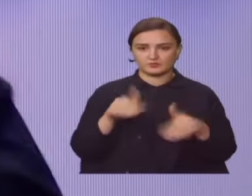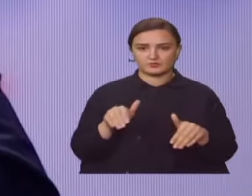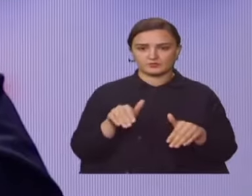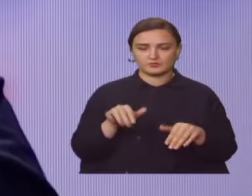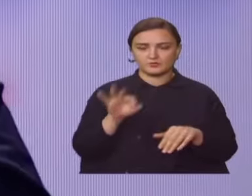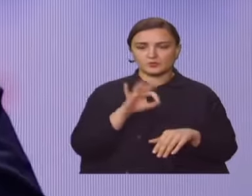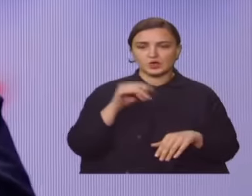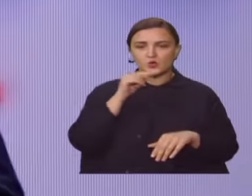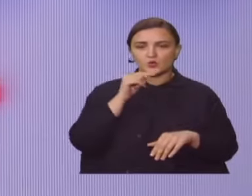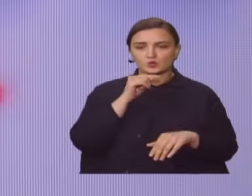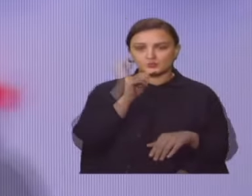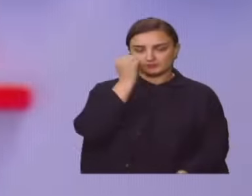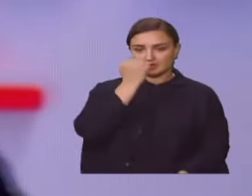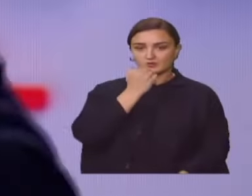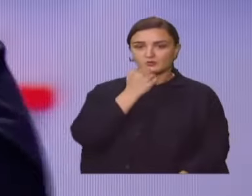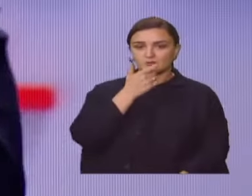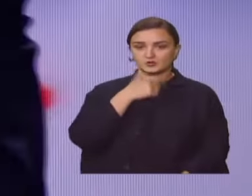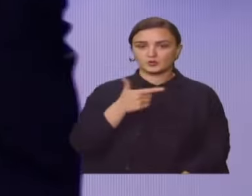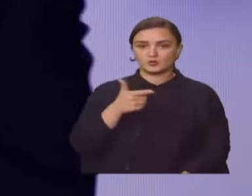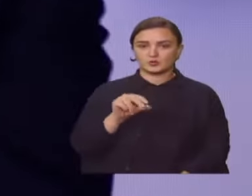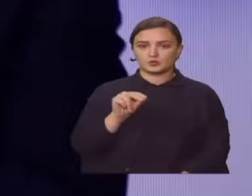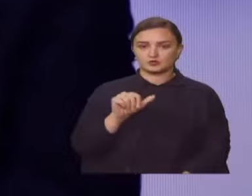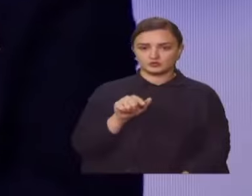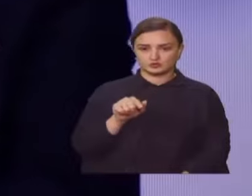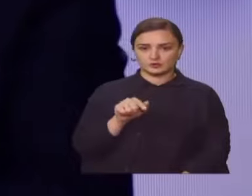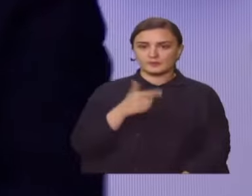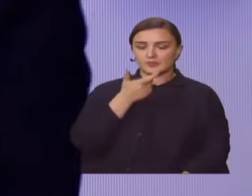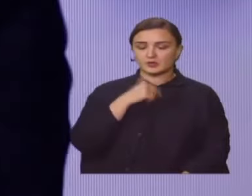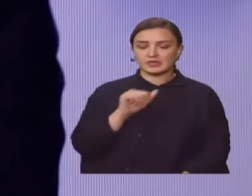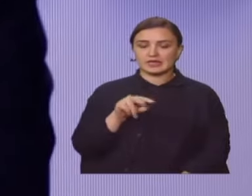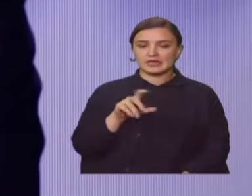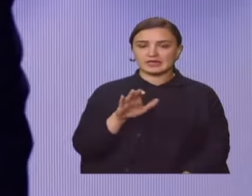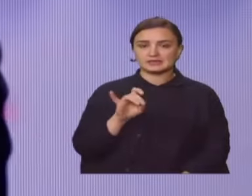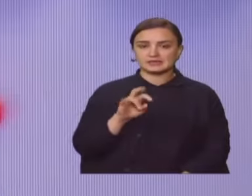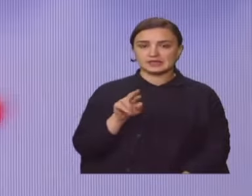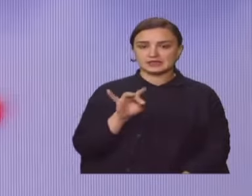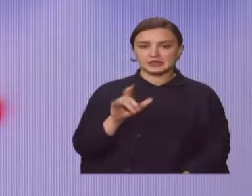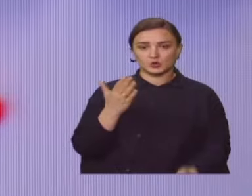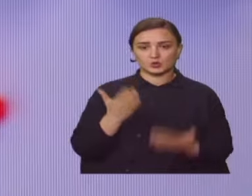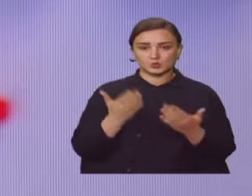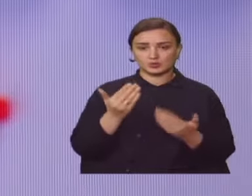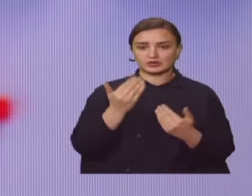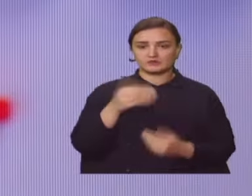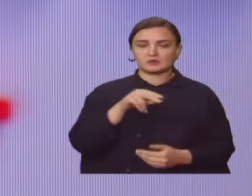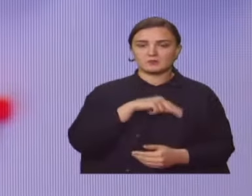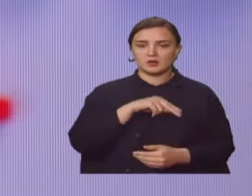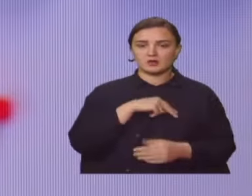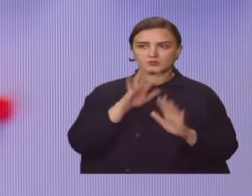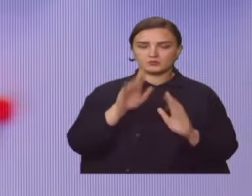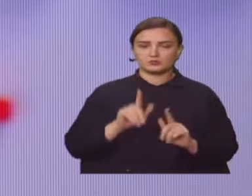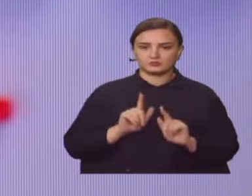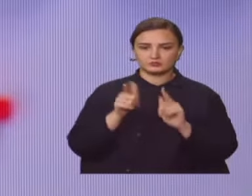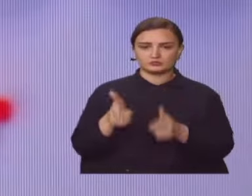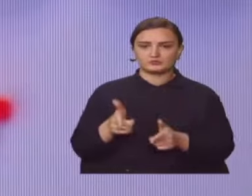ძირითადად ეკონომიკის ნაწილს შეეხება. ბატონ ალექსანდრე, თუ თქვენ ასე ვთქვათ პარლამენტში შეხვალთ